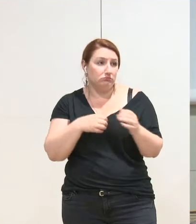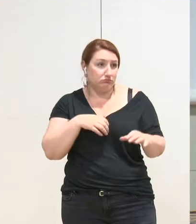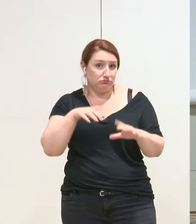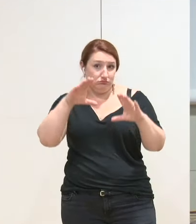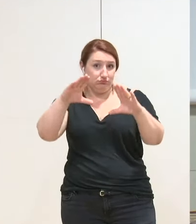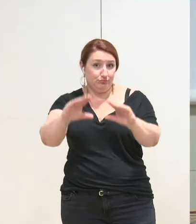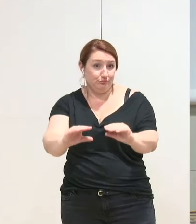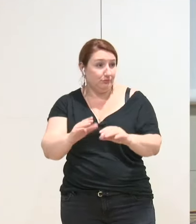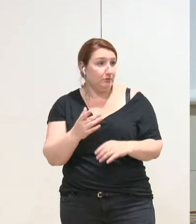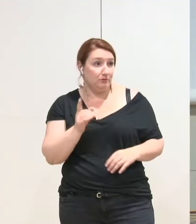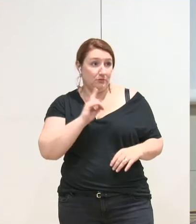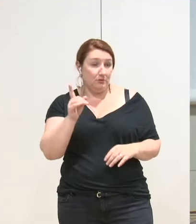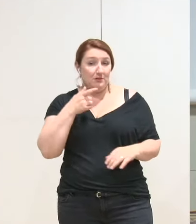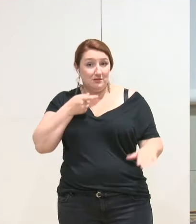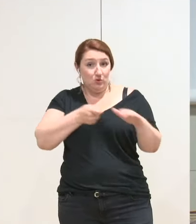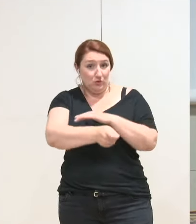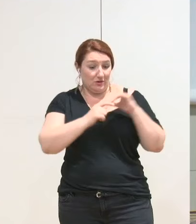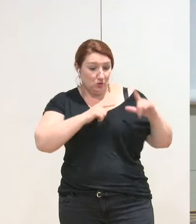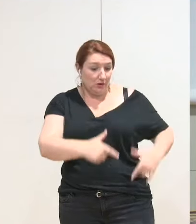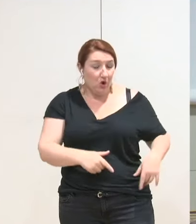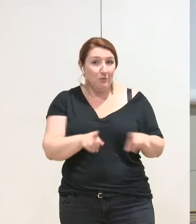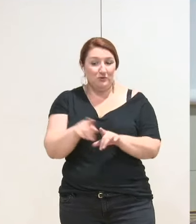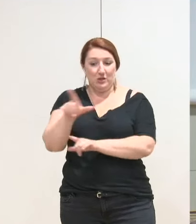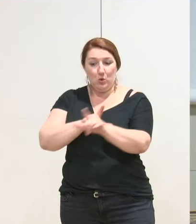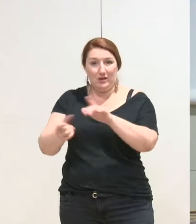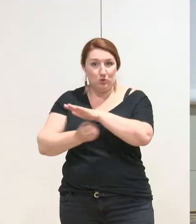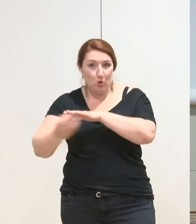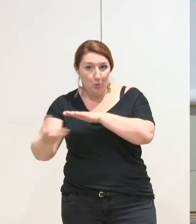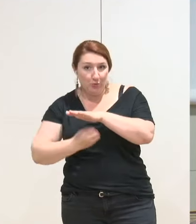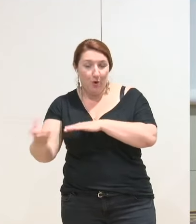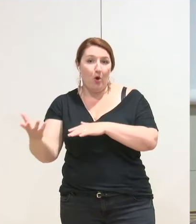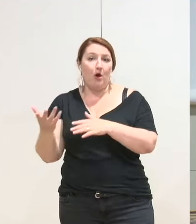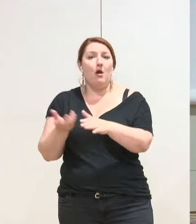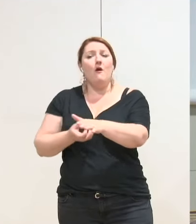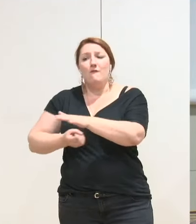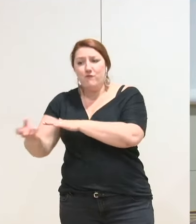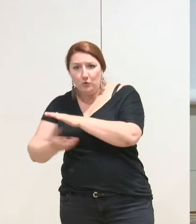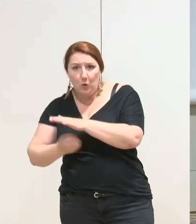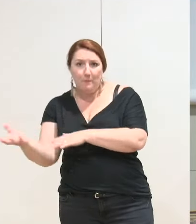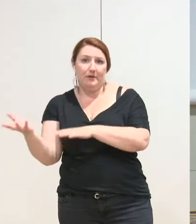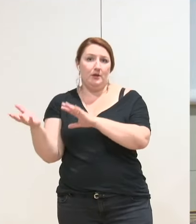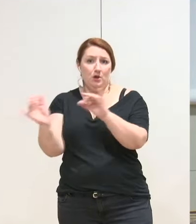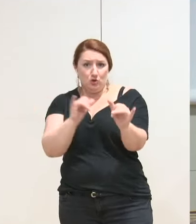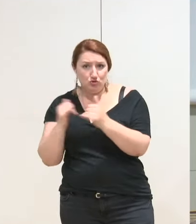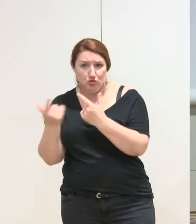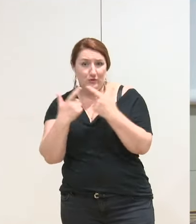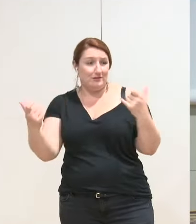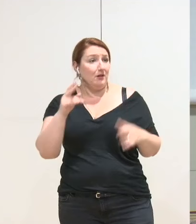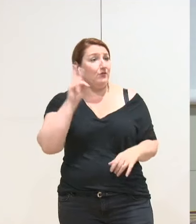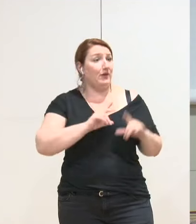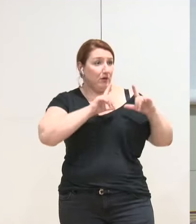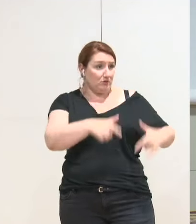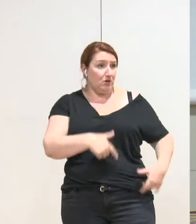écoles il contient aussi laallocation de copieur de photocopies de jeux et les dotations aux écoles monsieur Safar elle elles ont